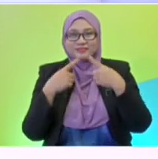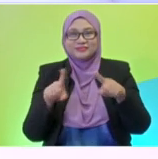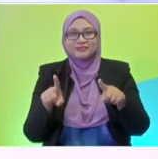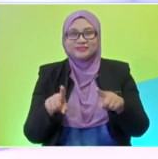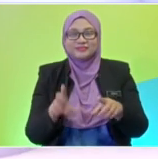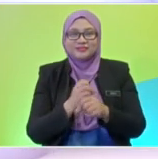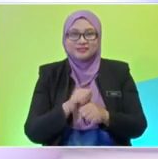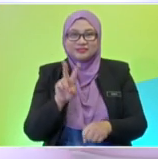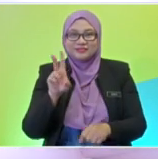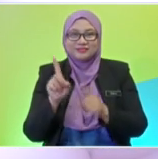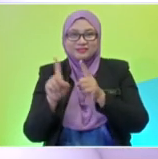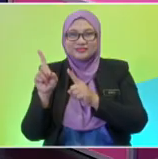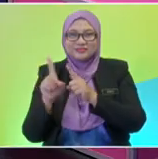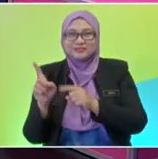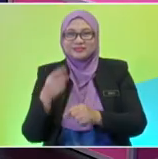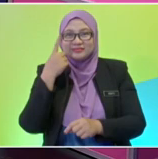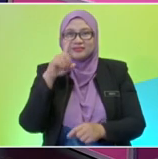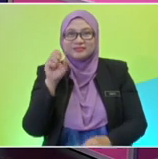untuk nasional